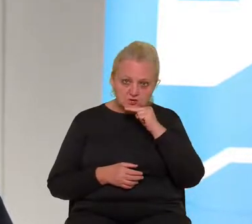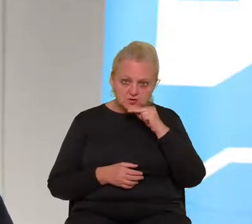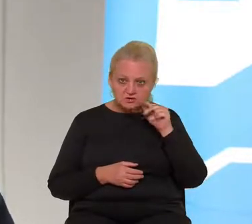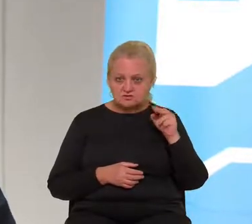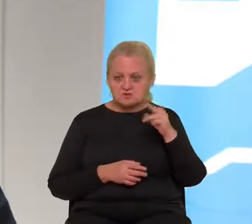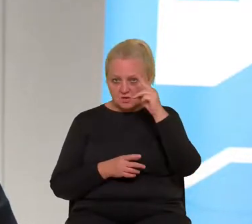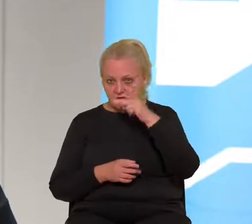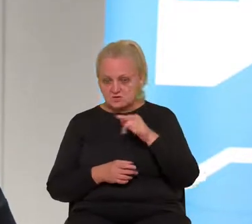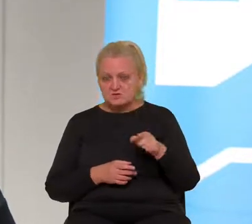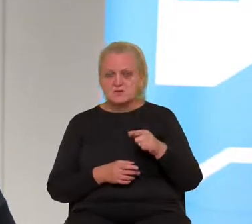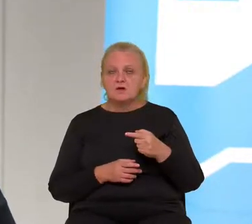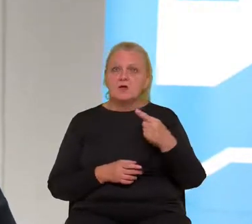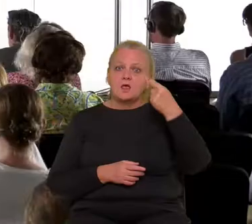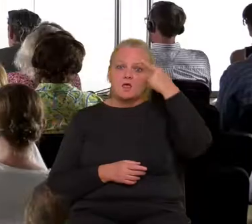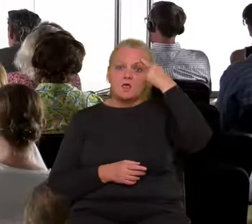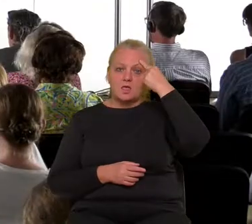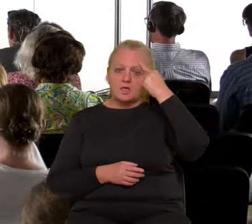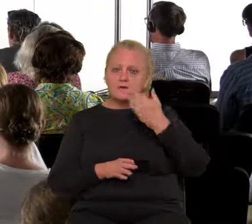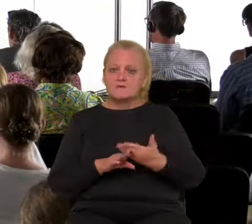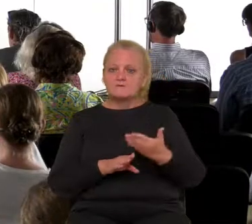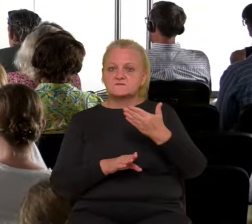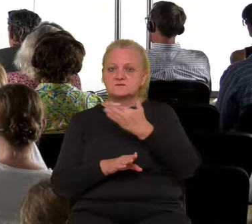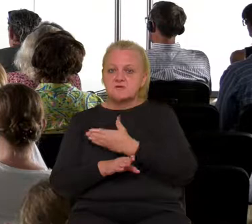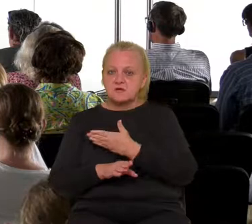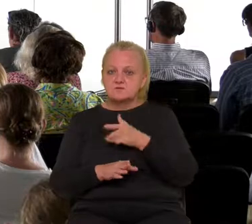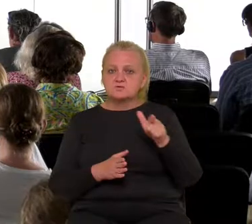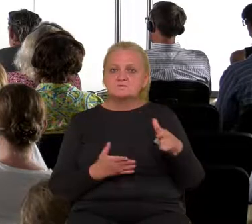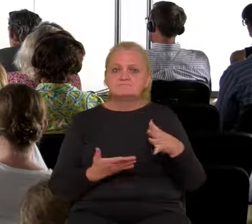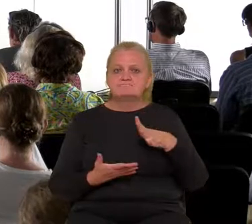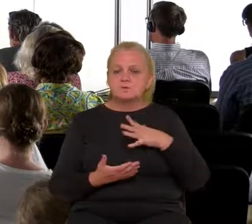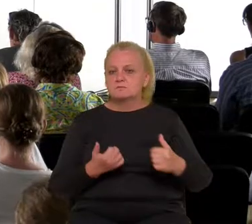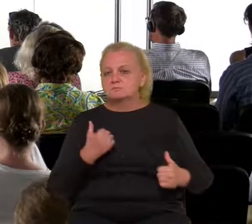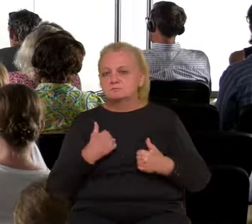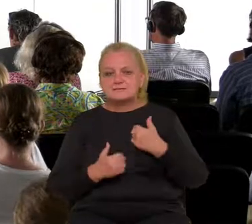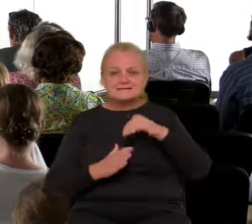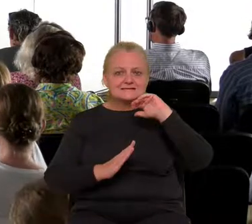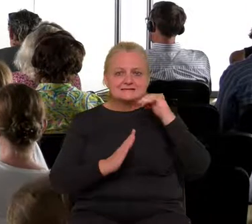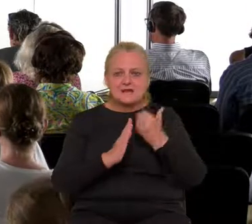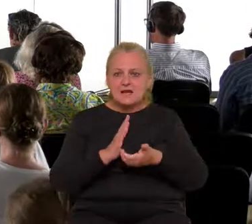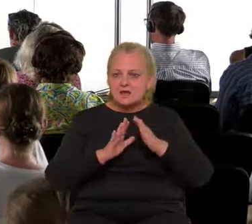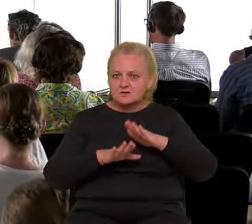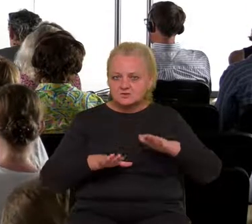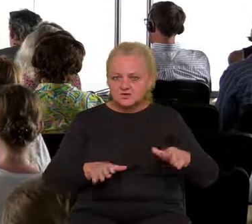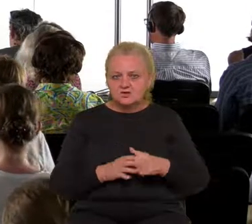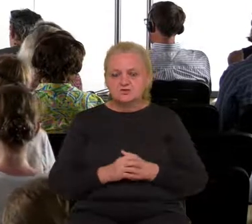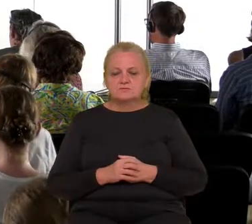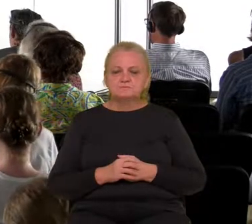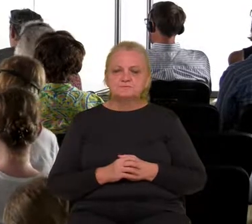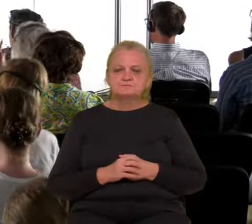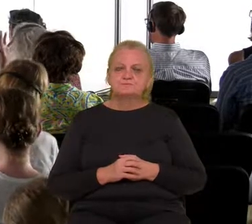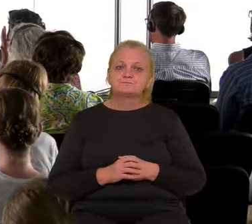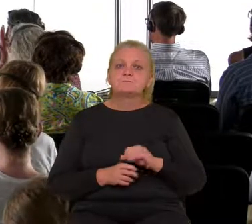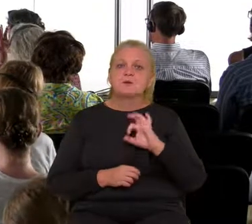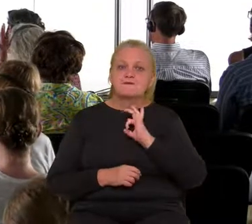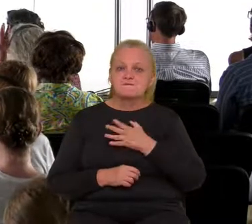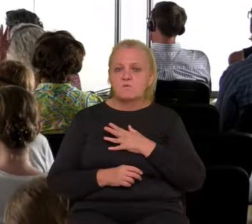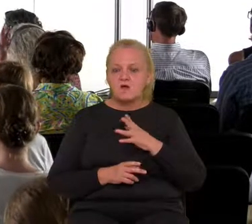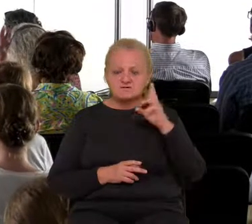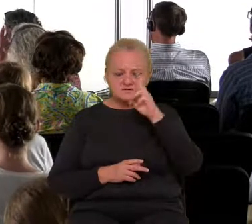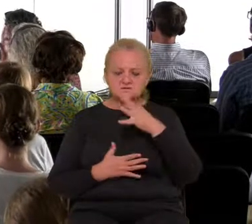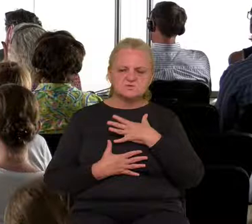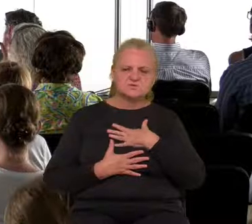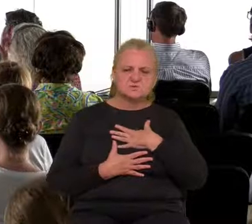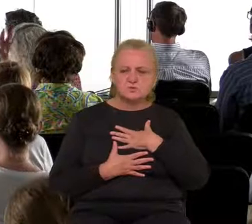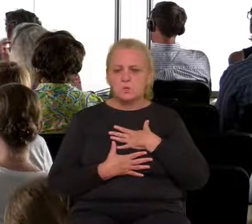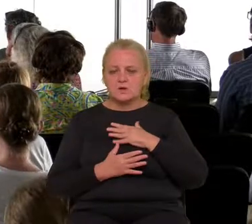przeżywa wstecznie trochę poprzez utratę swoich dzieci swoje własne rodzicielstwo